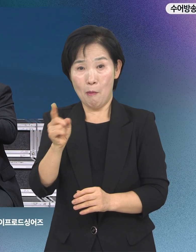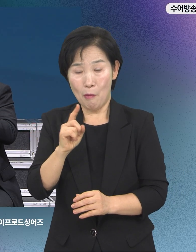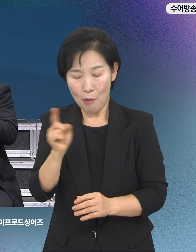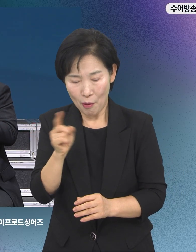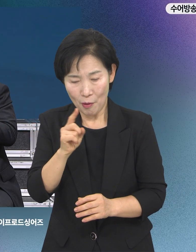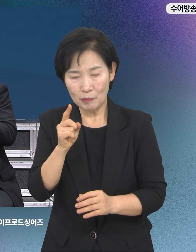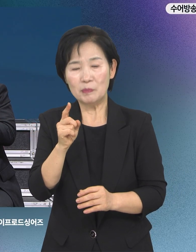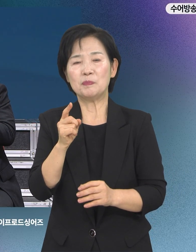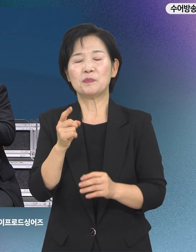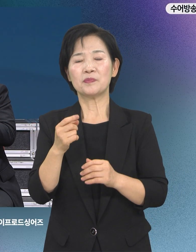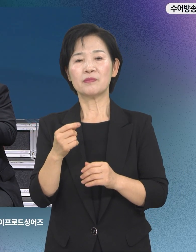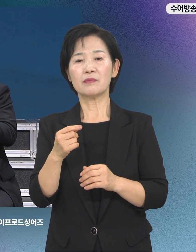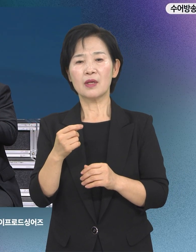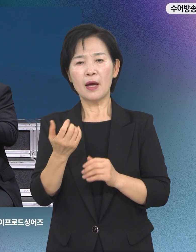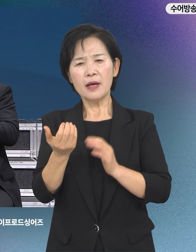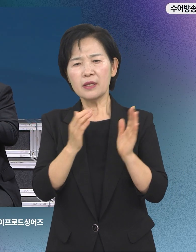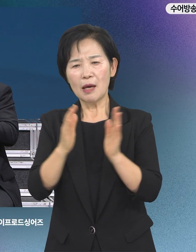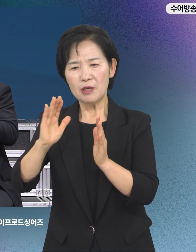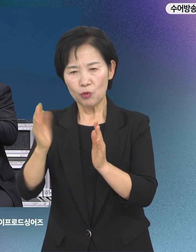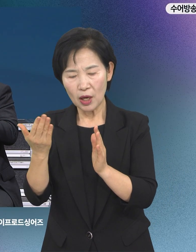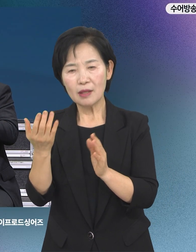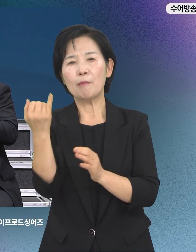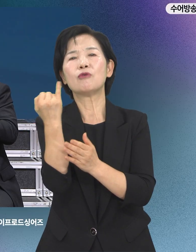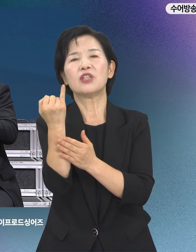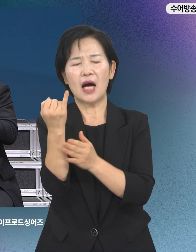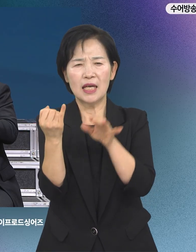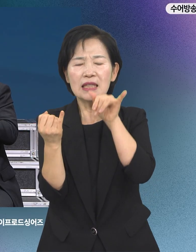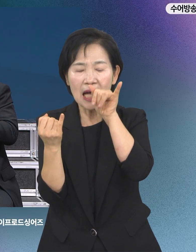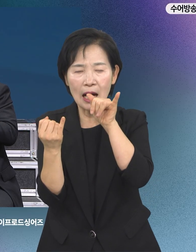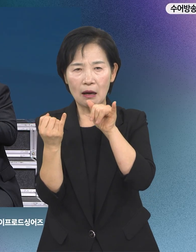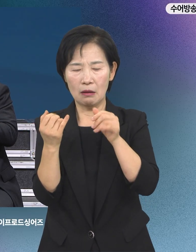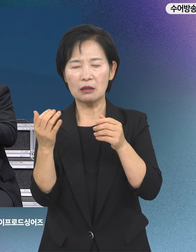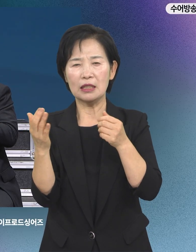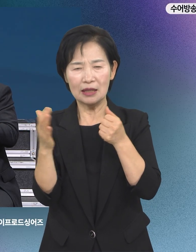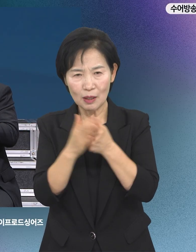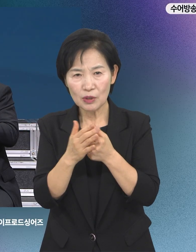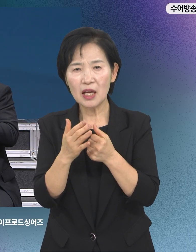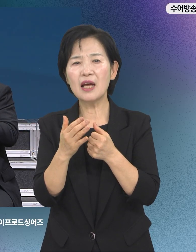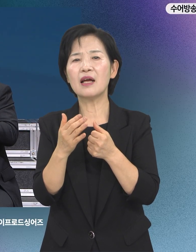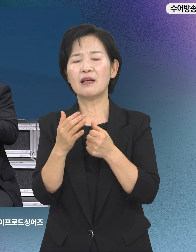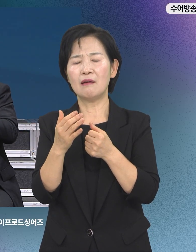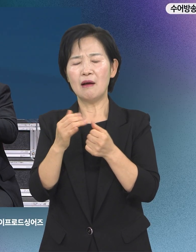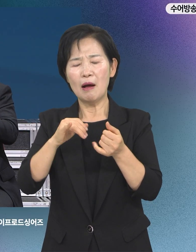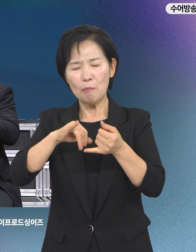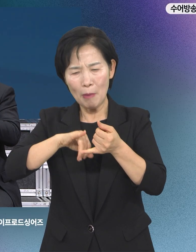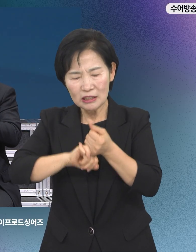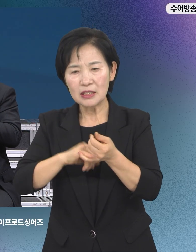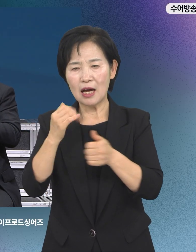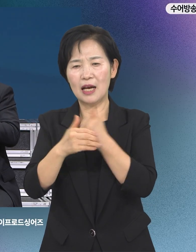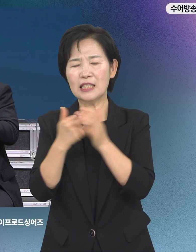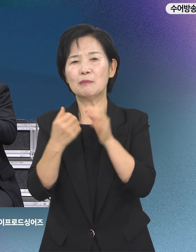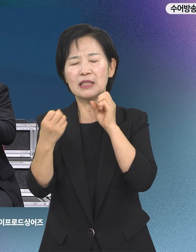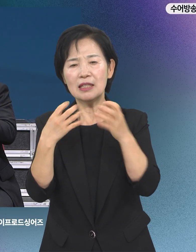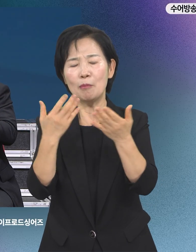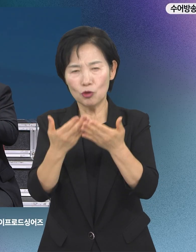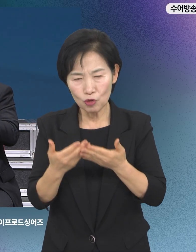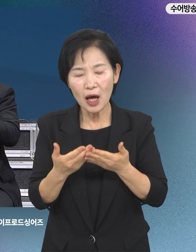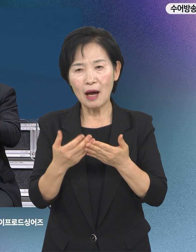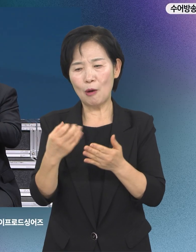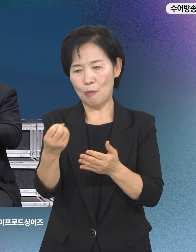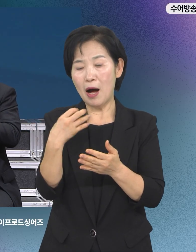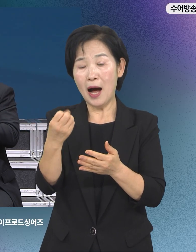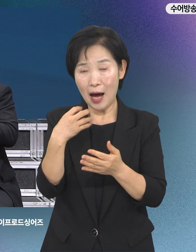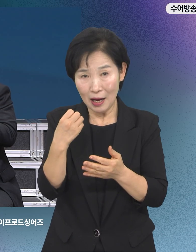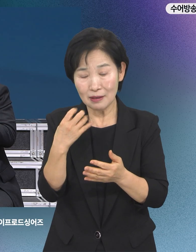성도님, 예비된 배우자가 있으니까 하나님은 반드시 그 기도도 들어주실 것입니다. 그리고 기도하고 있고 이미 받은